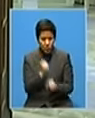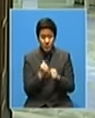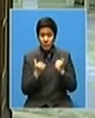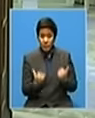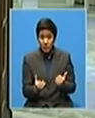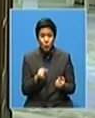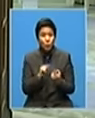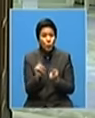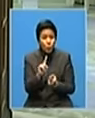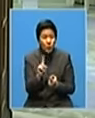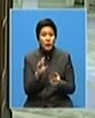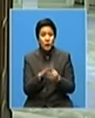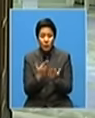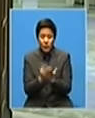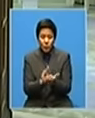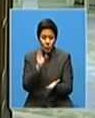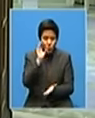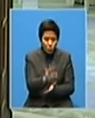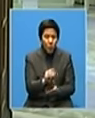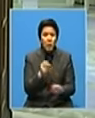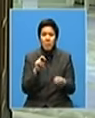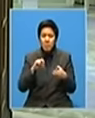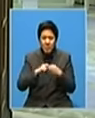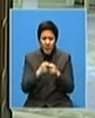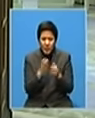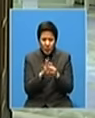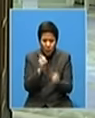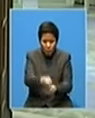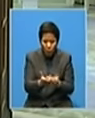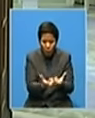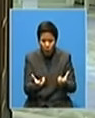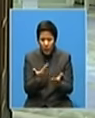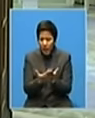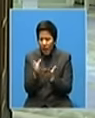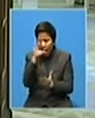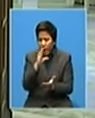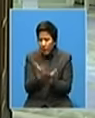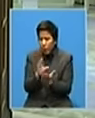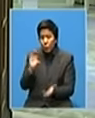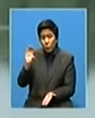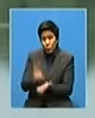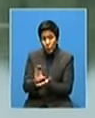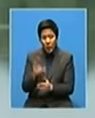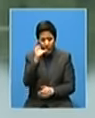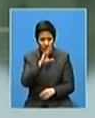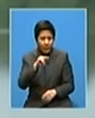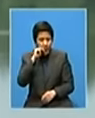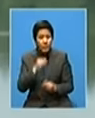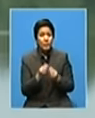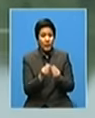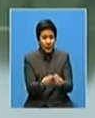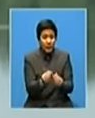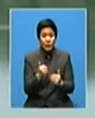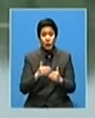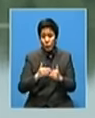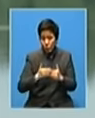ครับเช่นการให้เงินช่วยเหลือลดต้นทุนปัจจัยการผลิตการจัดหาแหล่งเงินทุนการพัฒนาแหล่งน้ำเพิ่มเติมสำหรับในส่วน